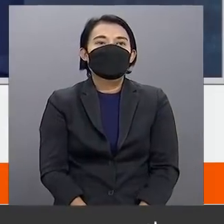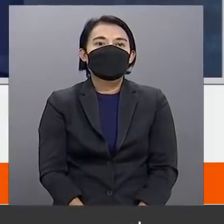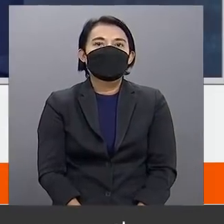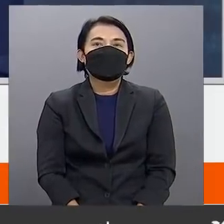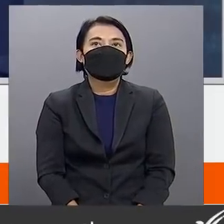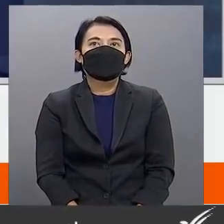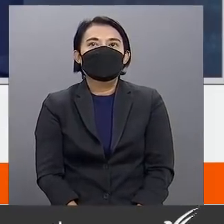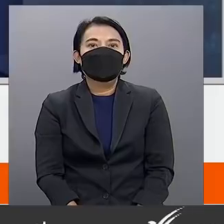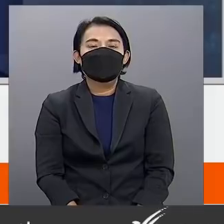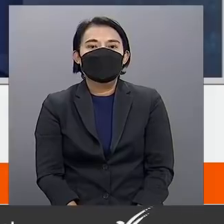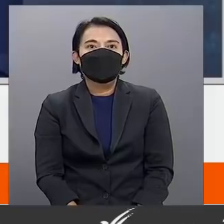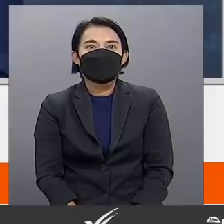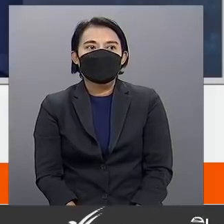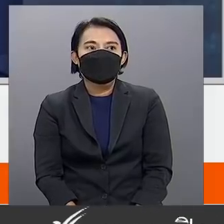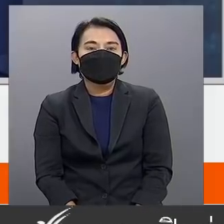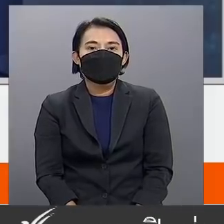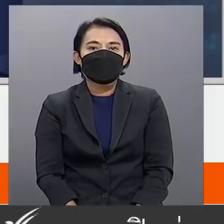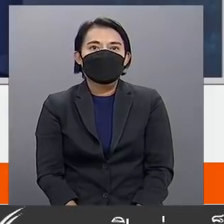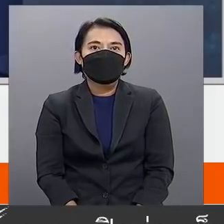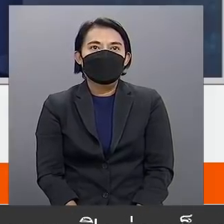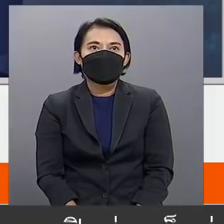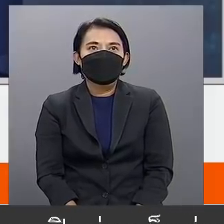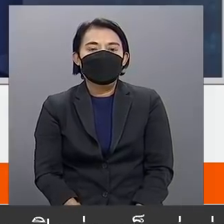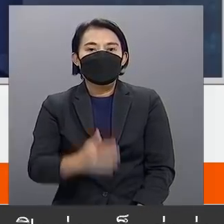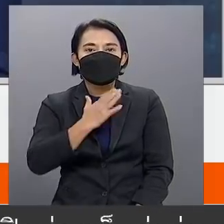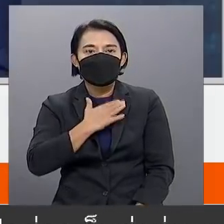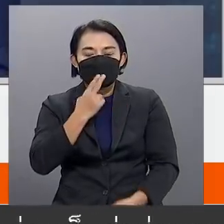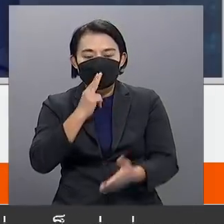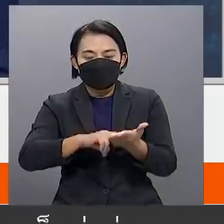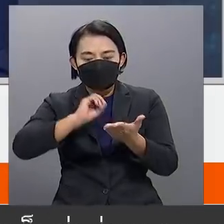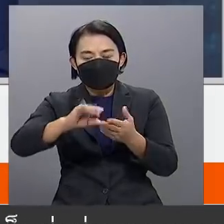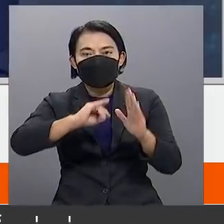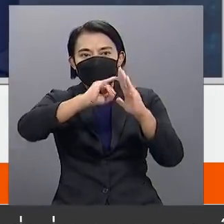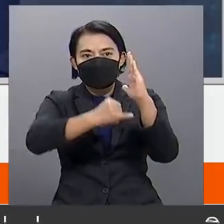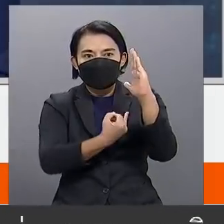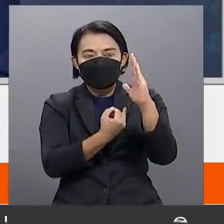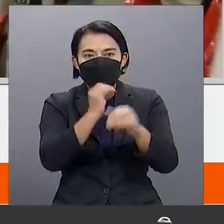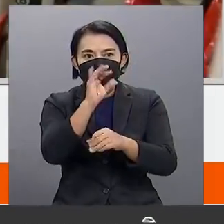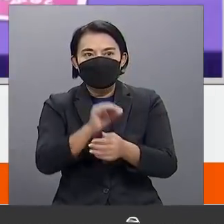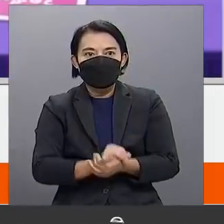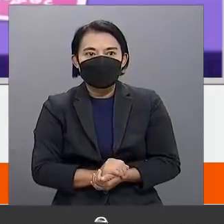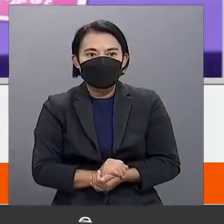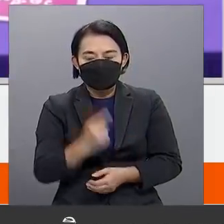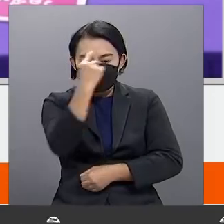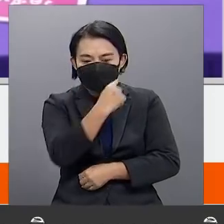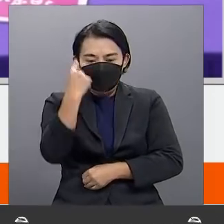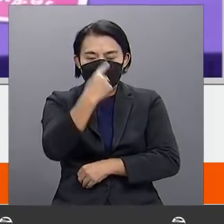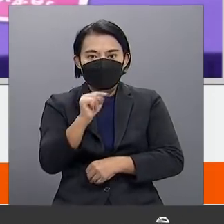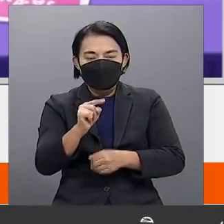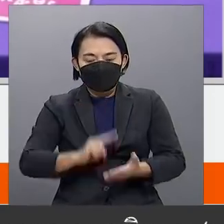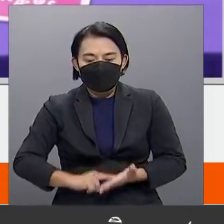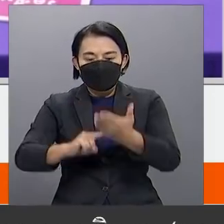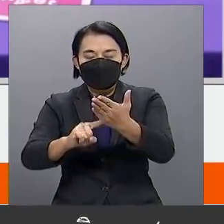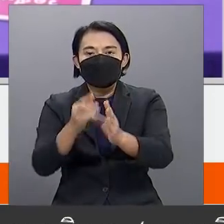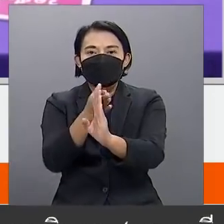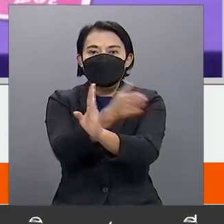่ที่นัสื่อที่เราซกซ้อนหจัหวด ว่าใหจัหวดเองนี่ยคือถ้าคนที่ผสมจะฉีดไปยื่นลวงหน้า รักสองสัป